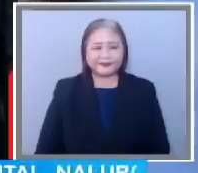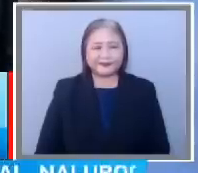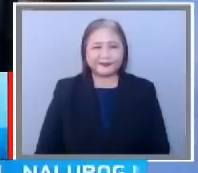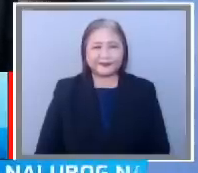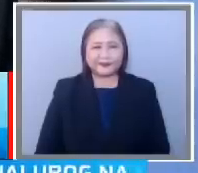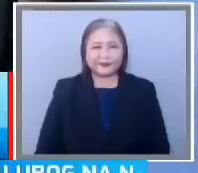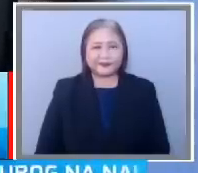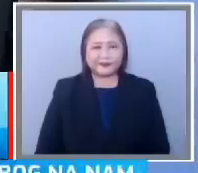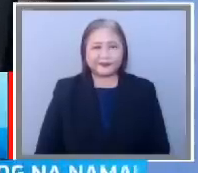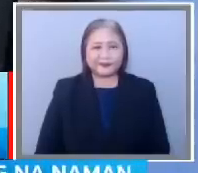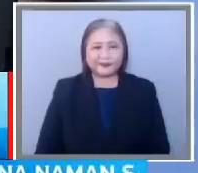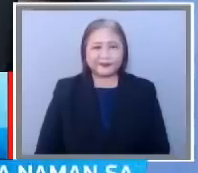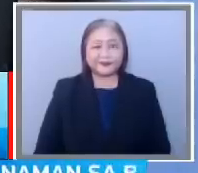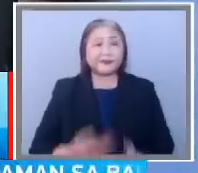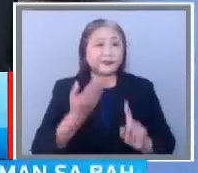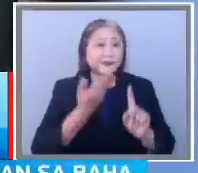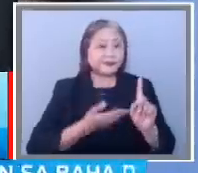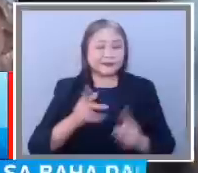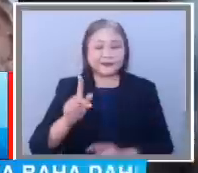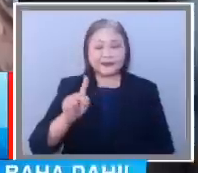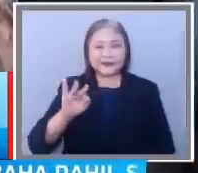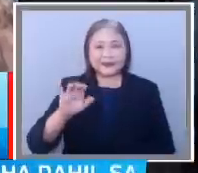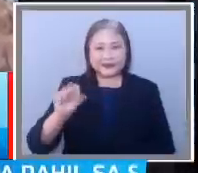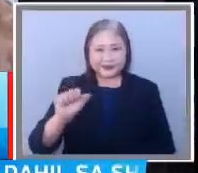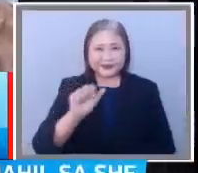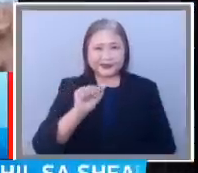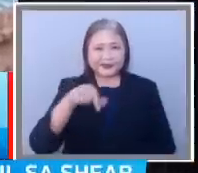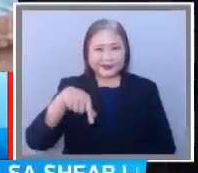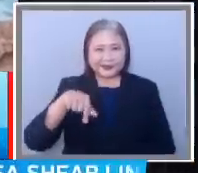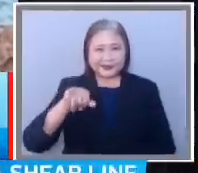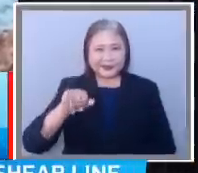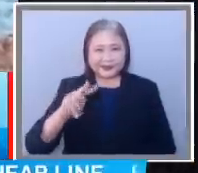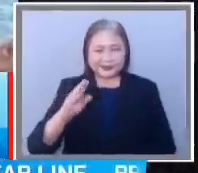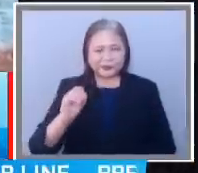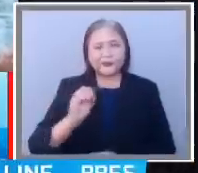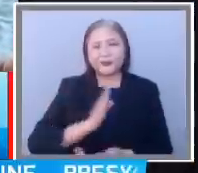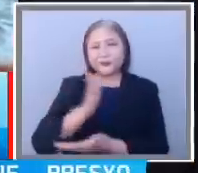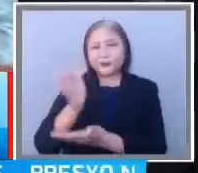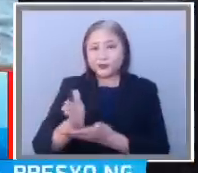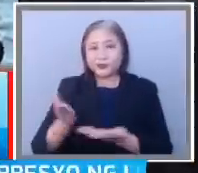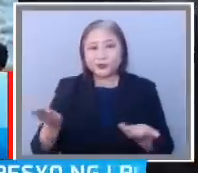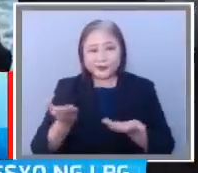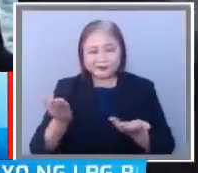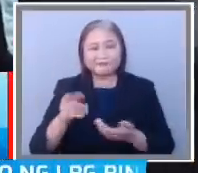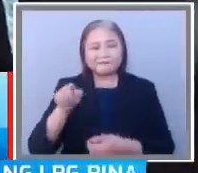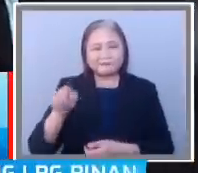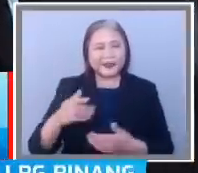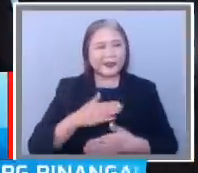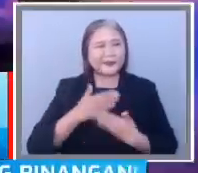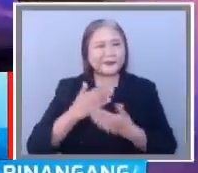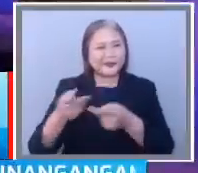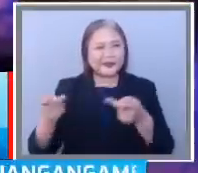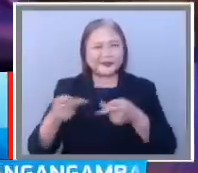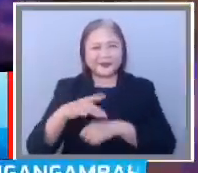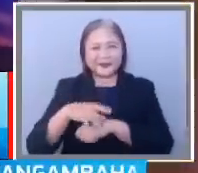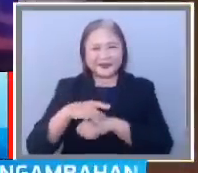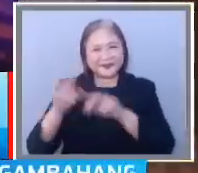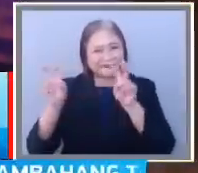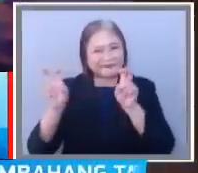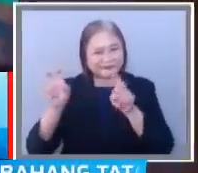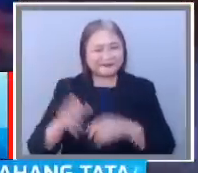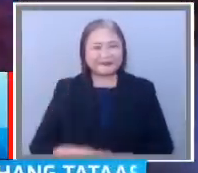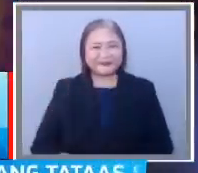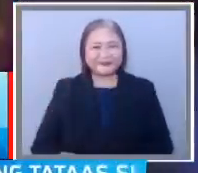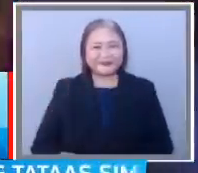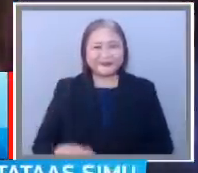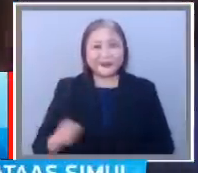Bumisita si Chris Aquino kasama ang mga anak na sina Josh at Bimby sa tinaguriang Happiest Place on Earth. Ipinasilip